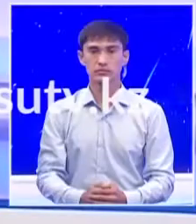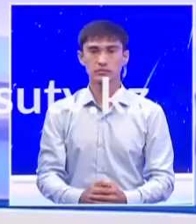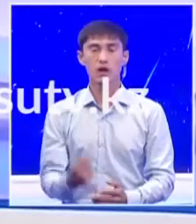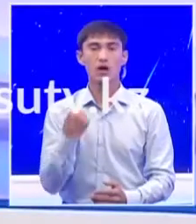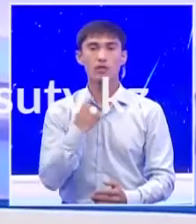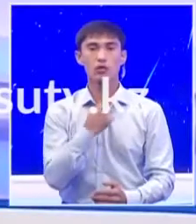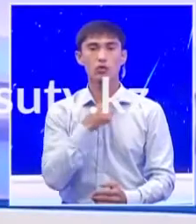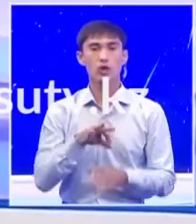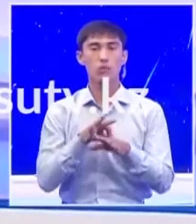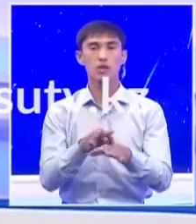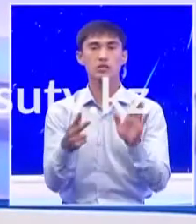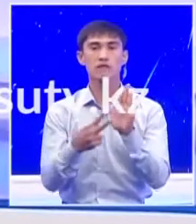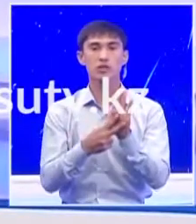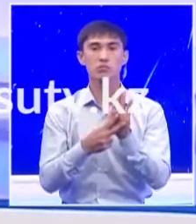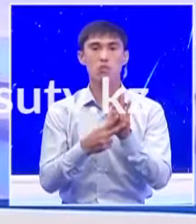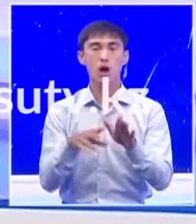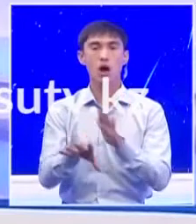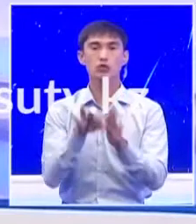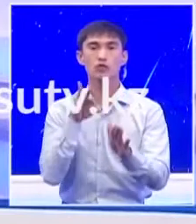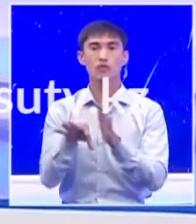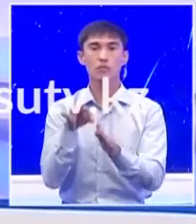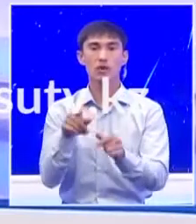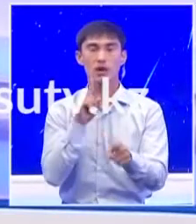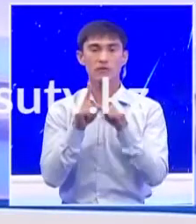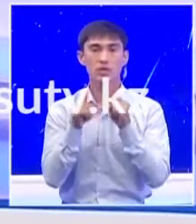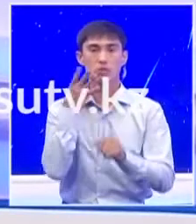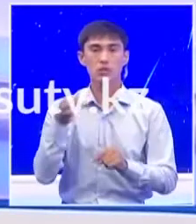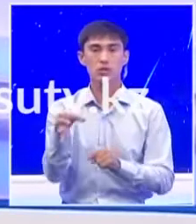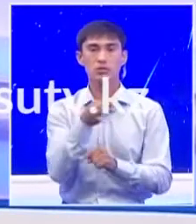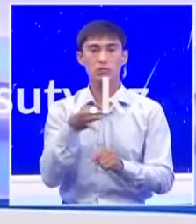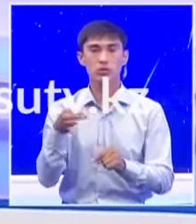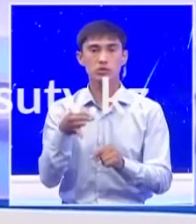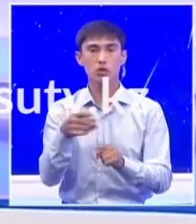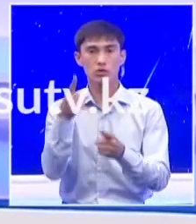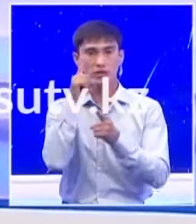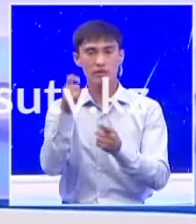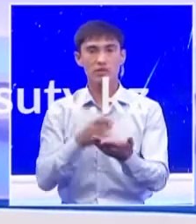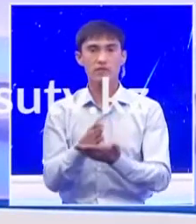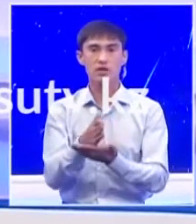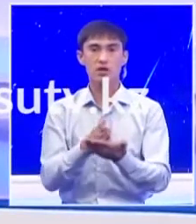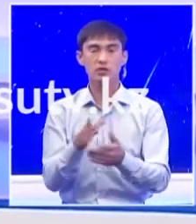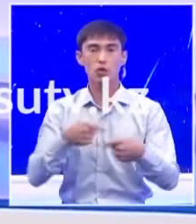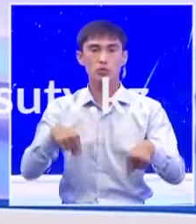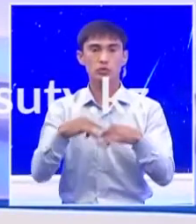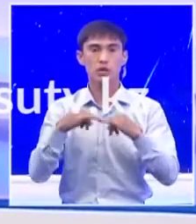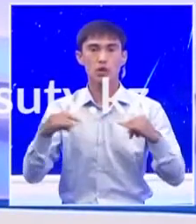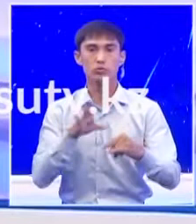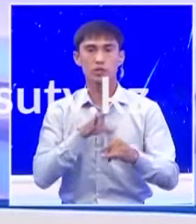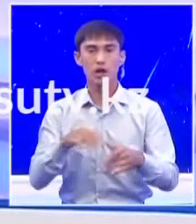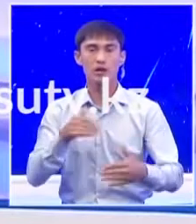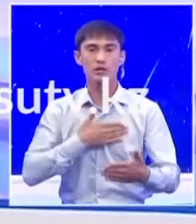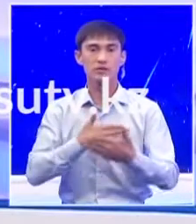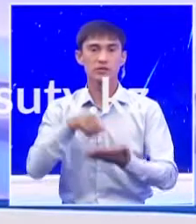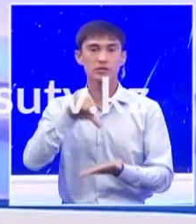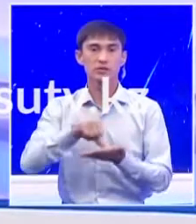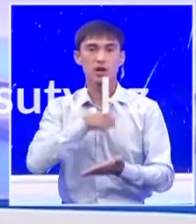В Талдыкургане прошла 8-я отчетно-выборная конференция Алматинского областного совета ветеранов. За круглым столом собрались